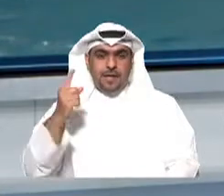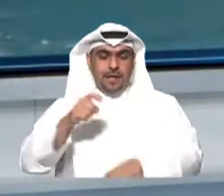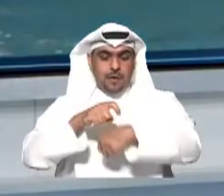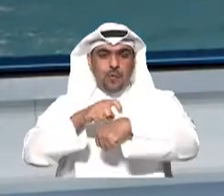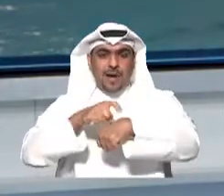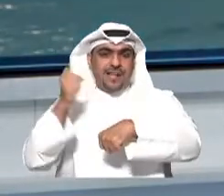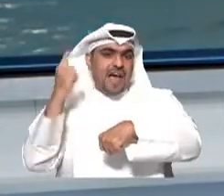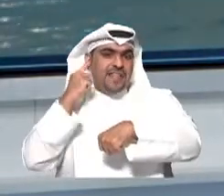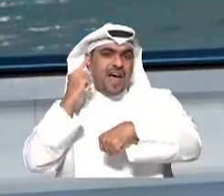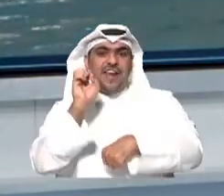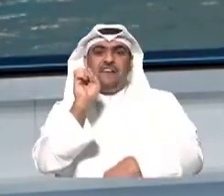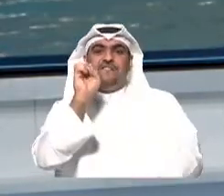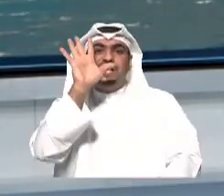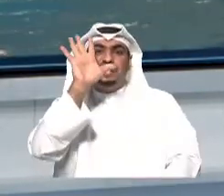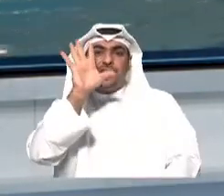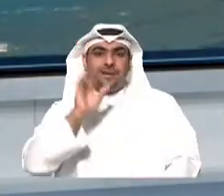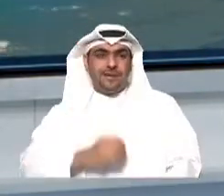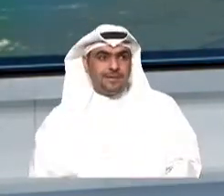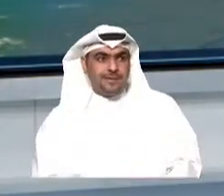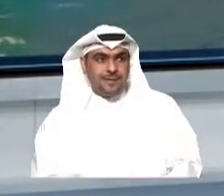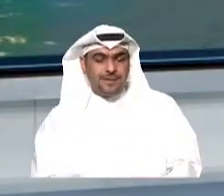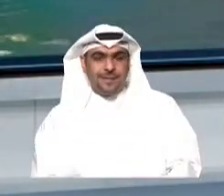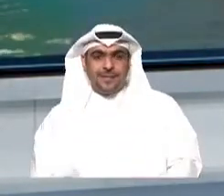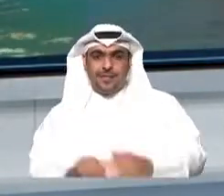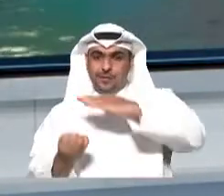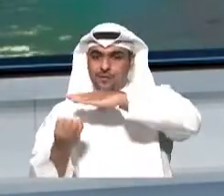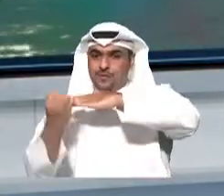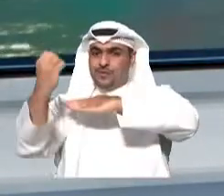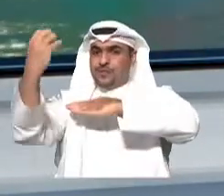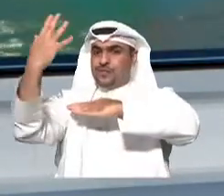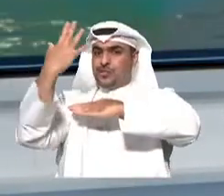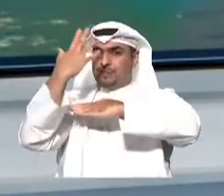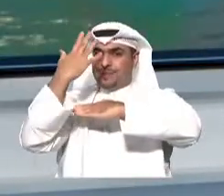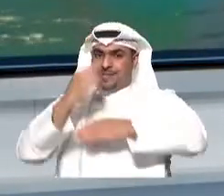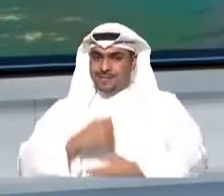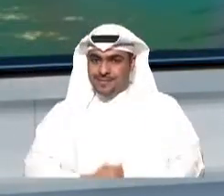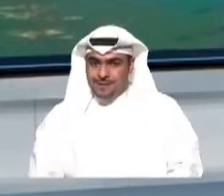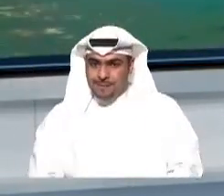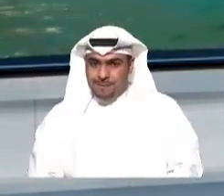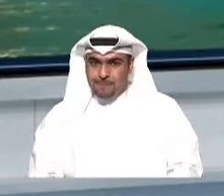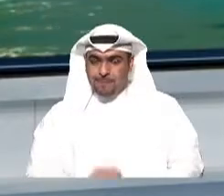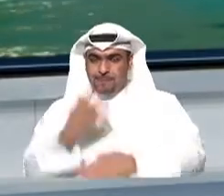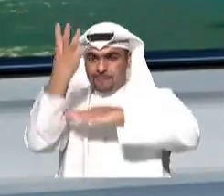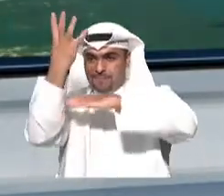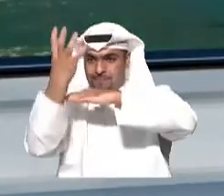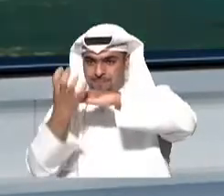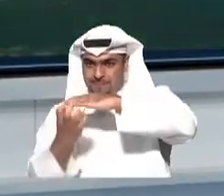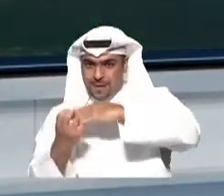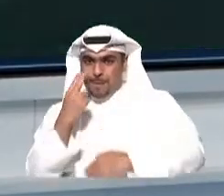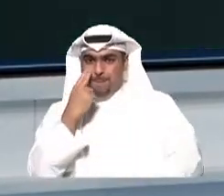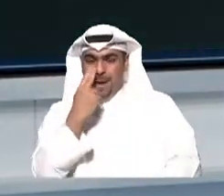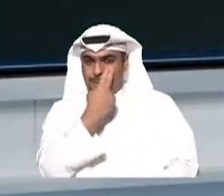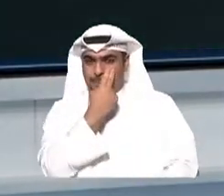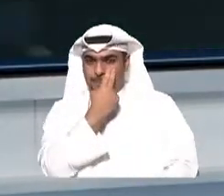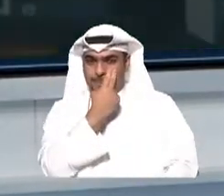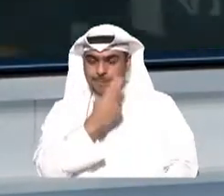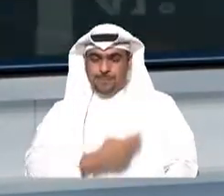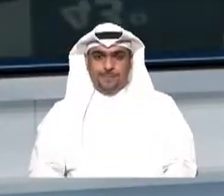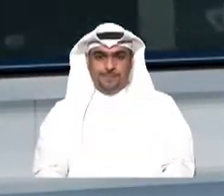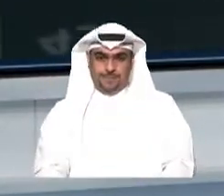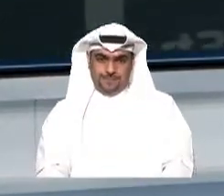الساعة 3:34 دقيقة، شروق الشمس 5 دقيقتين، وموعد شروق الشمس الساعة 6:28